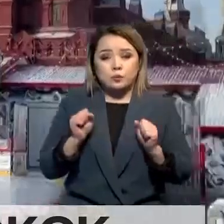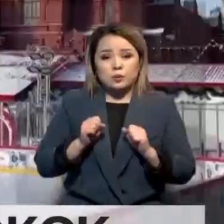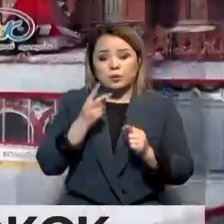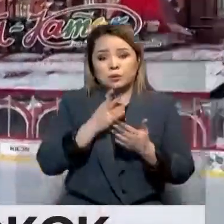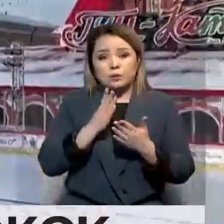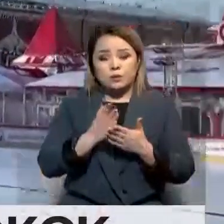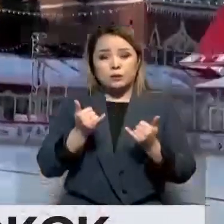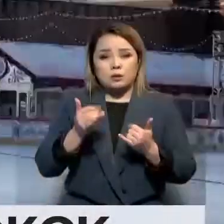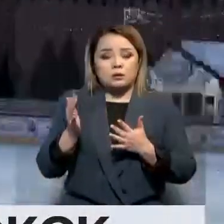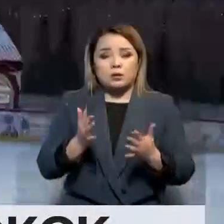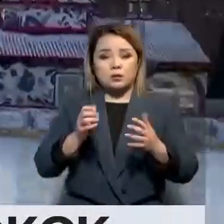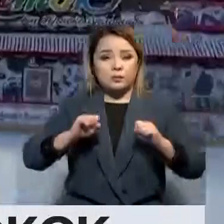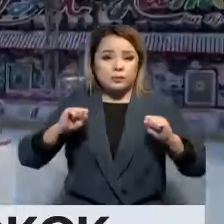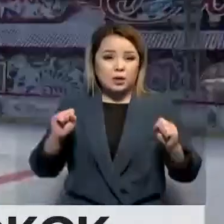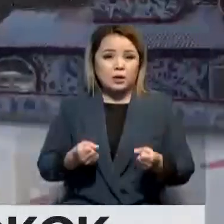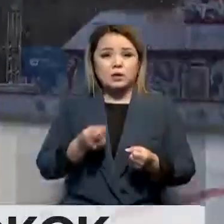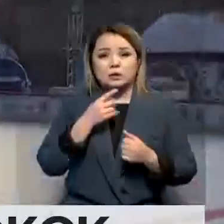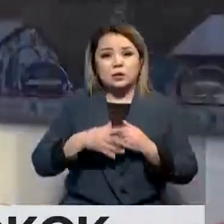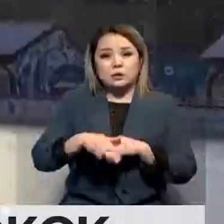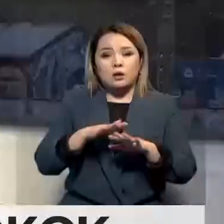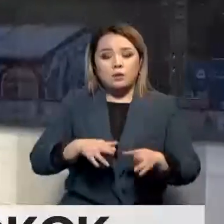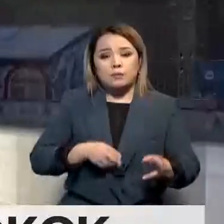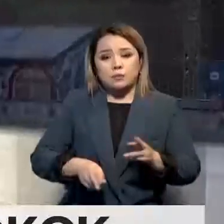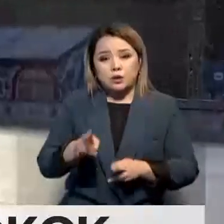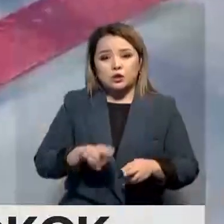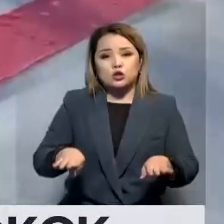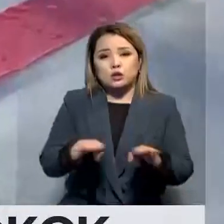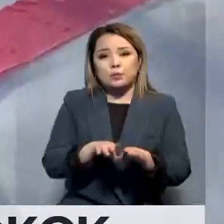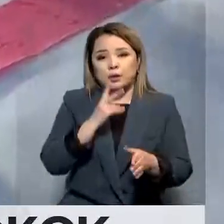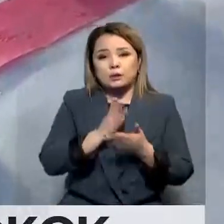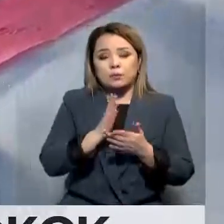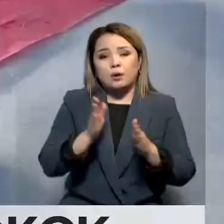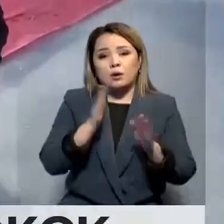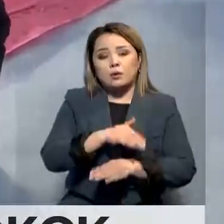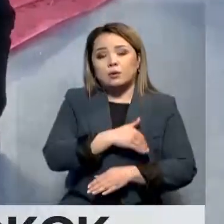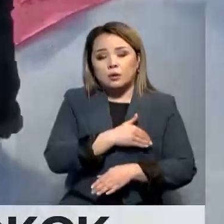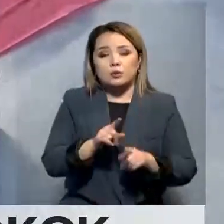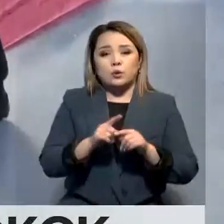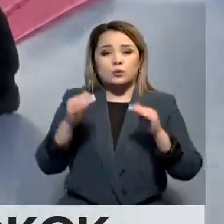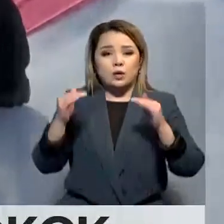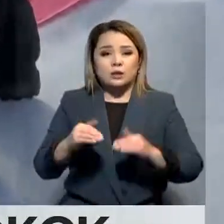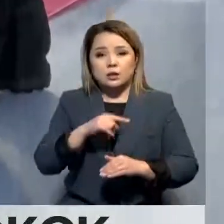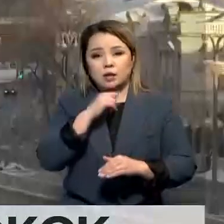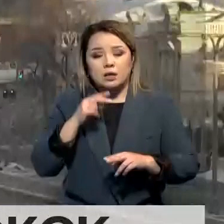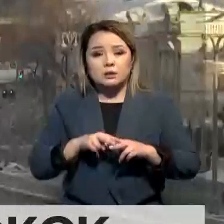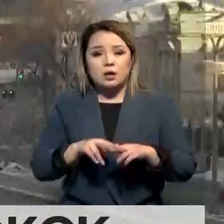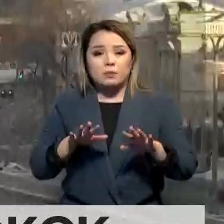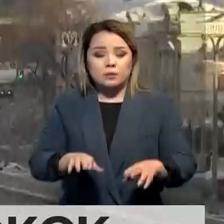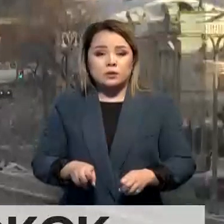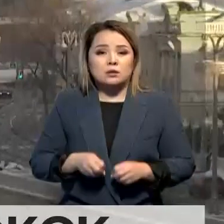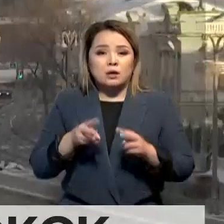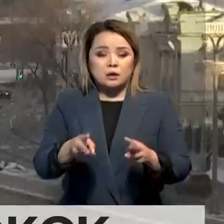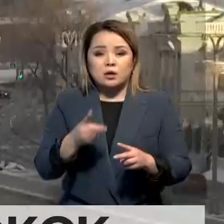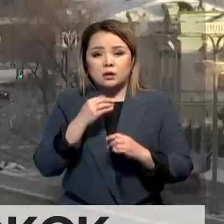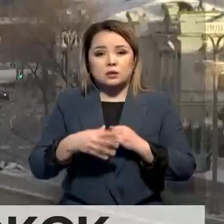жүр. Үскірік аязға байланысты қызыл алаңдағы мұз айдындары да жабылып қалған. Ауа райының қолайсыздығынан Ресей астанасында қауіптің қызғылт